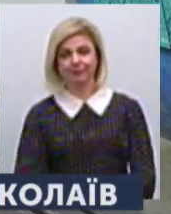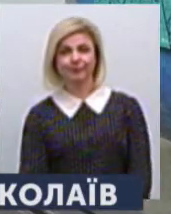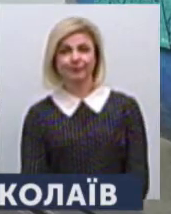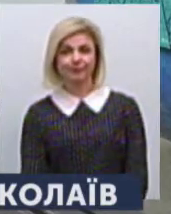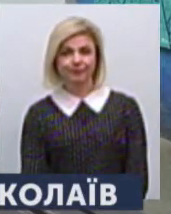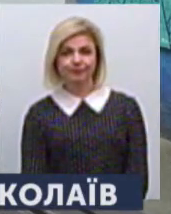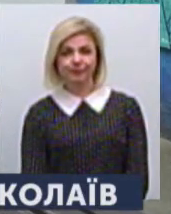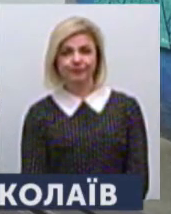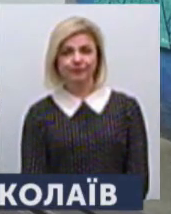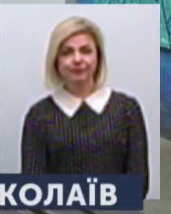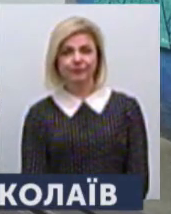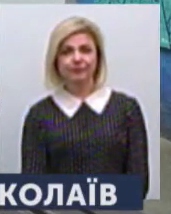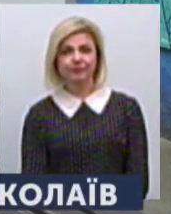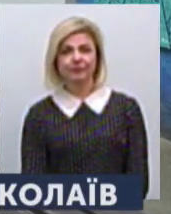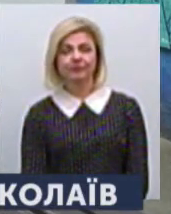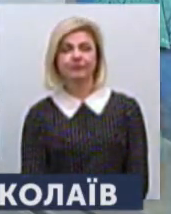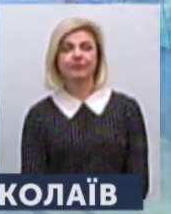телевізійні новини Миколаївщини.